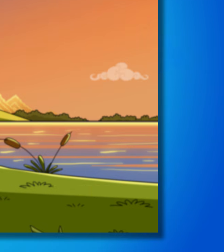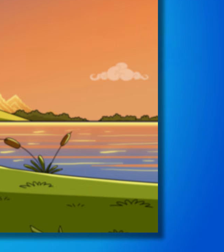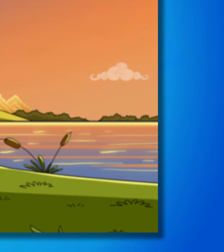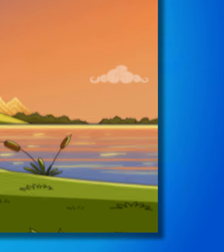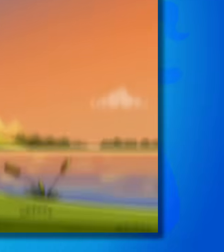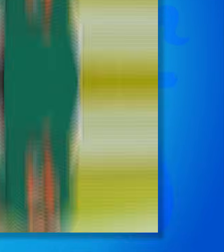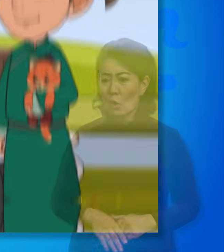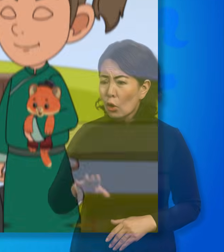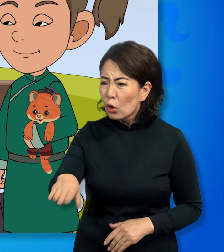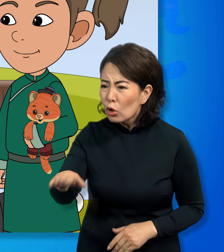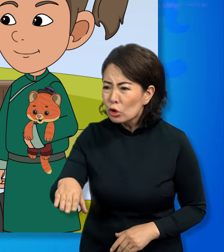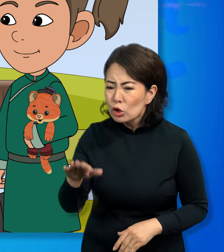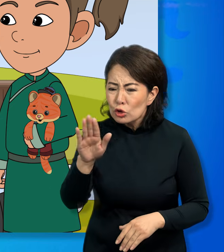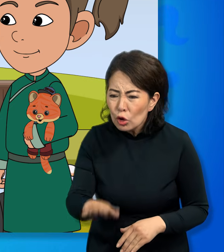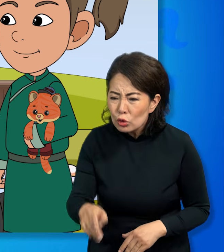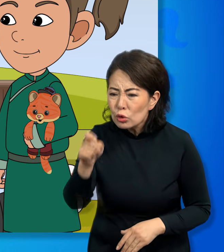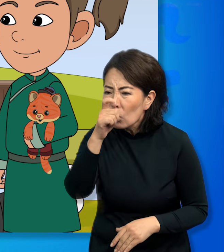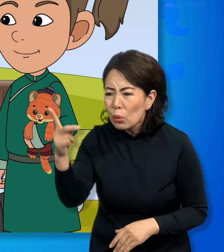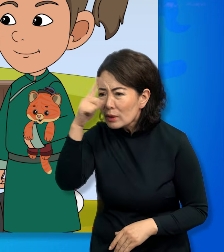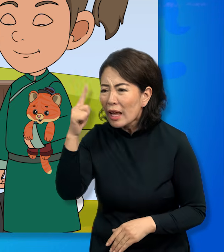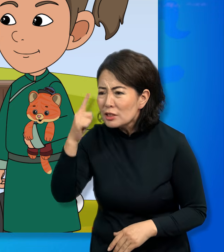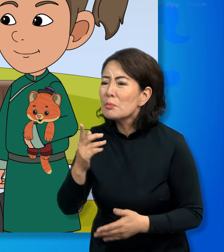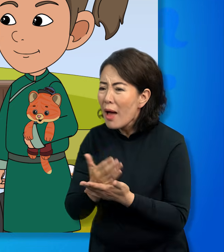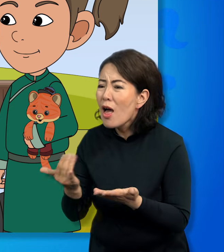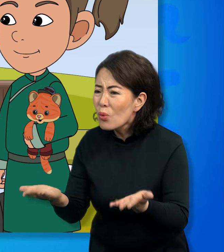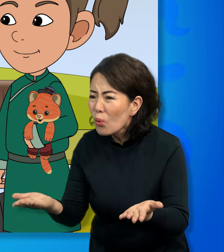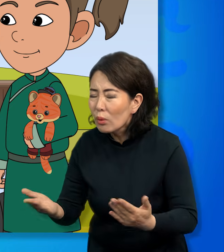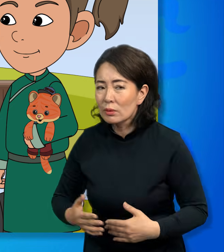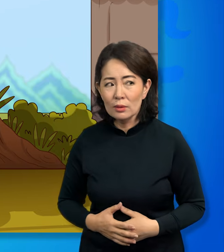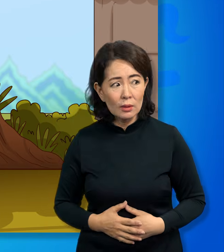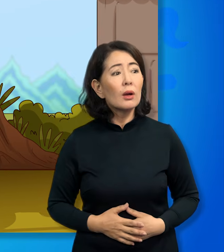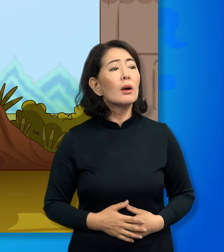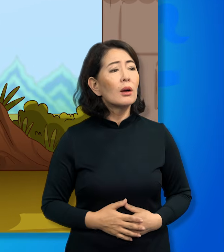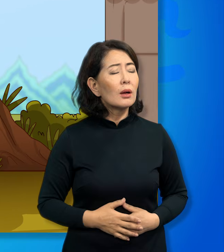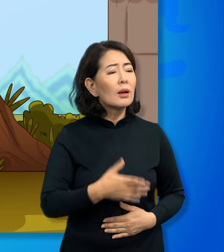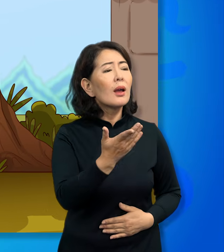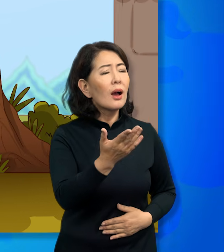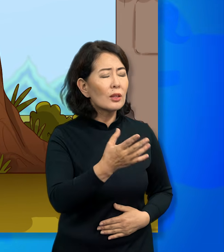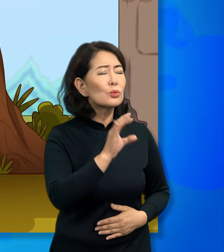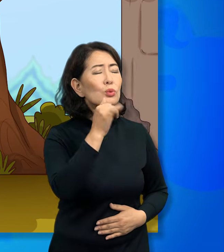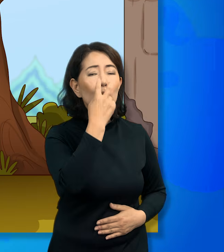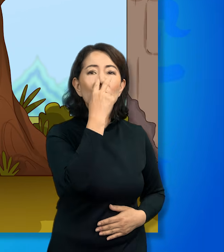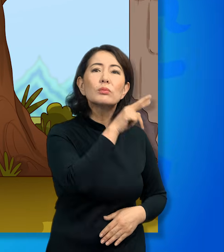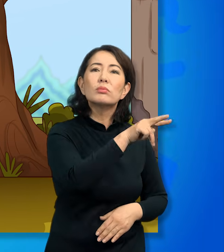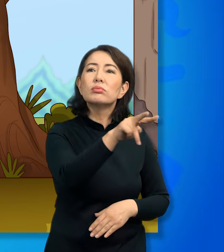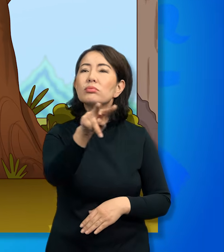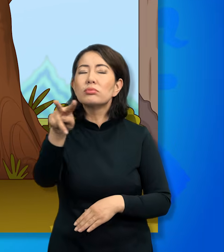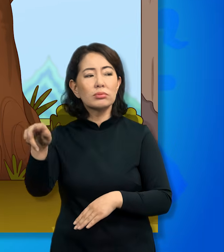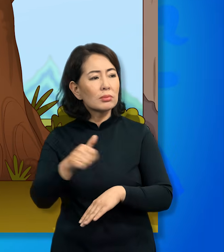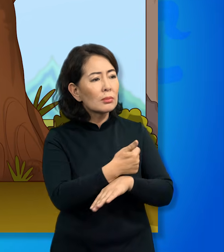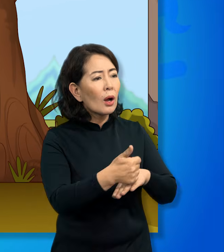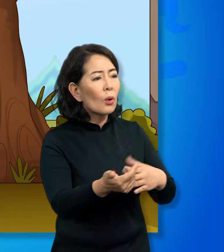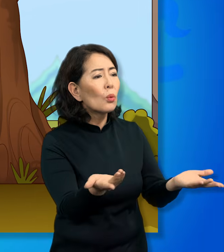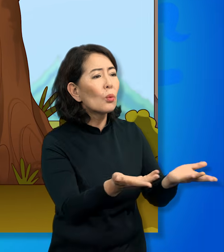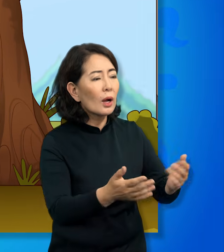асуугаарай. Хөөе, жоохон хүү гэж та нар таних юм уу? Пангур гэж аам уу? Юунд нүд